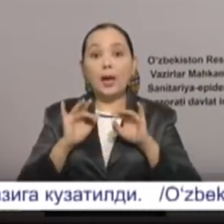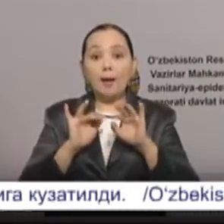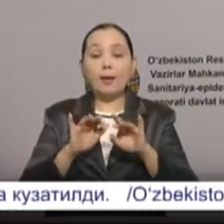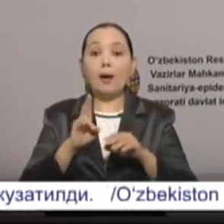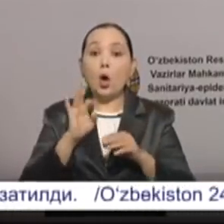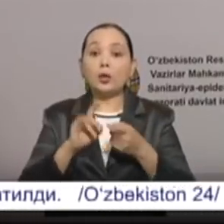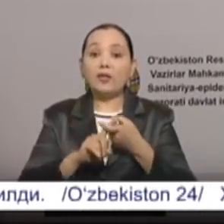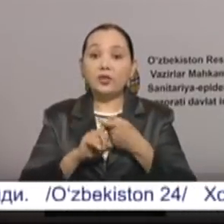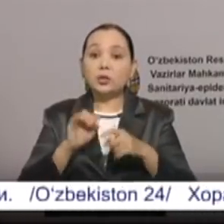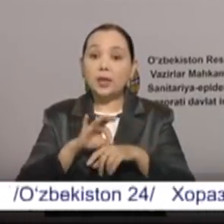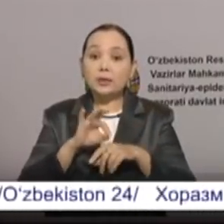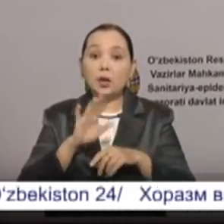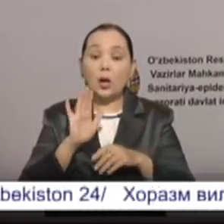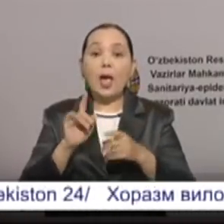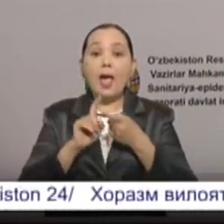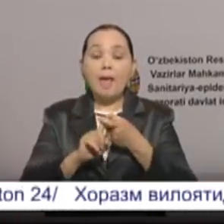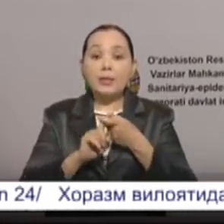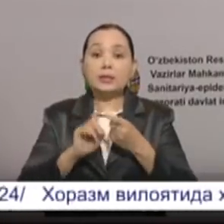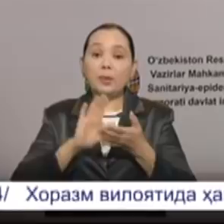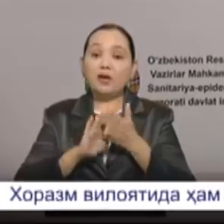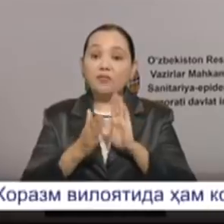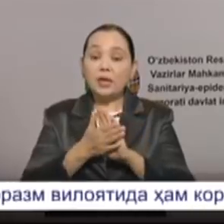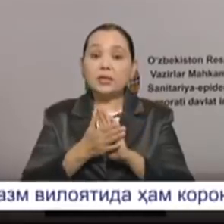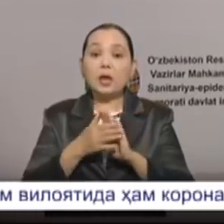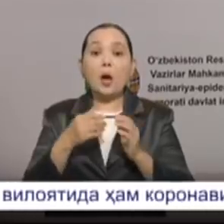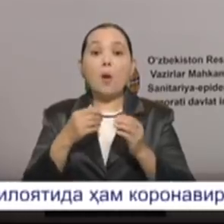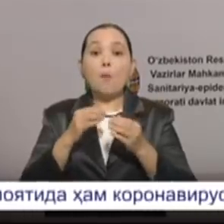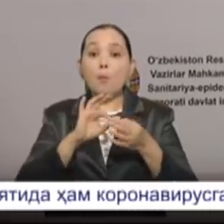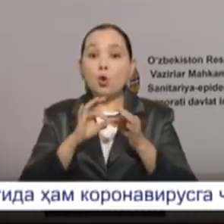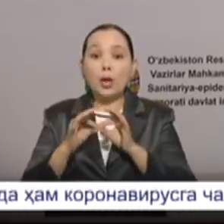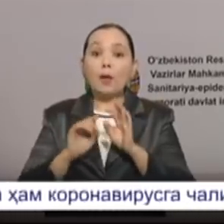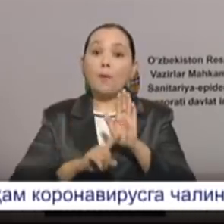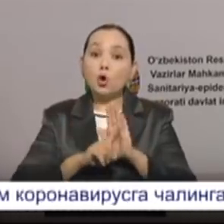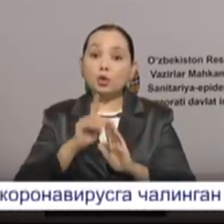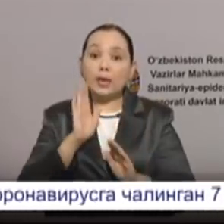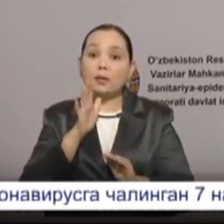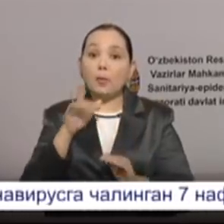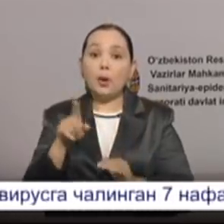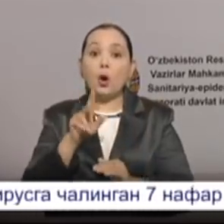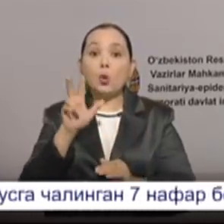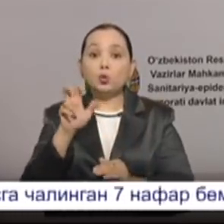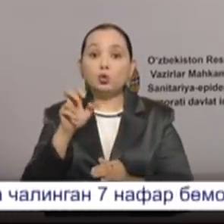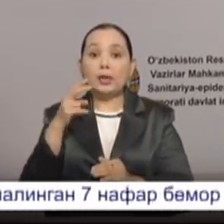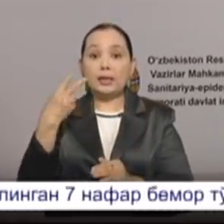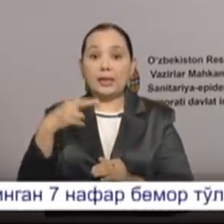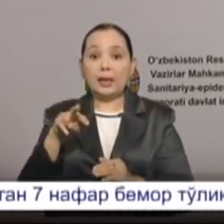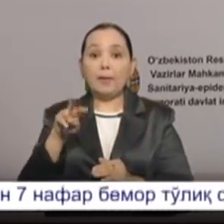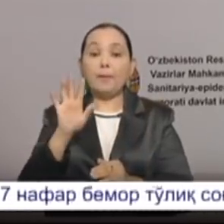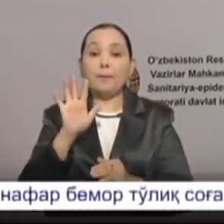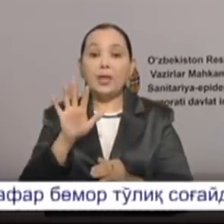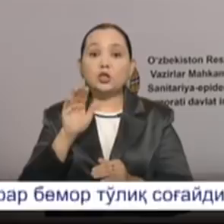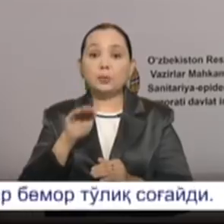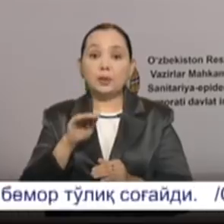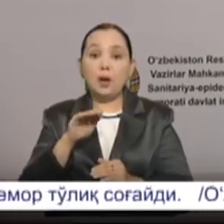koronavirus kasalligi bo'yicha epidemik vaziyat murakkablasha boshlagandan beri 325